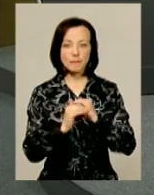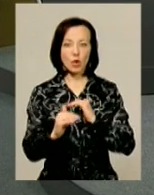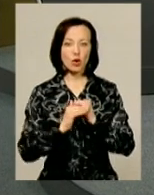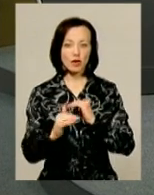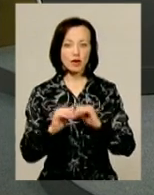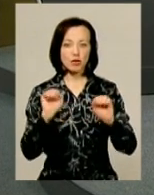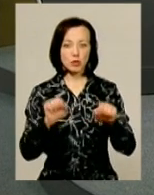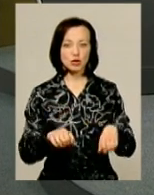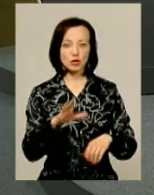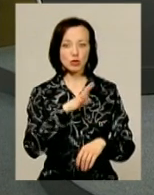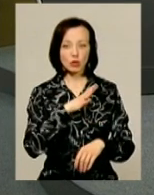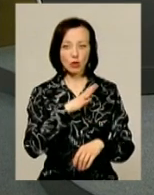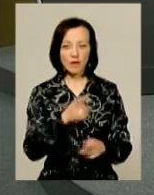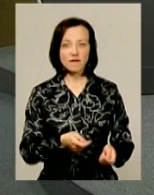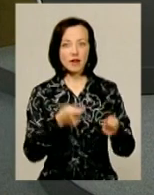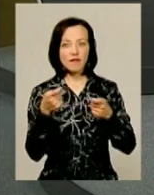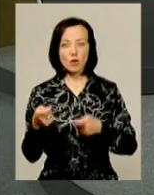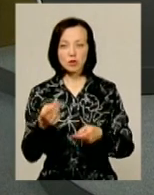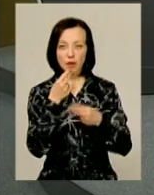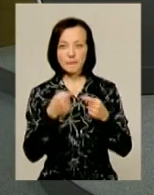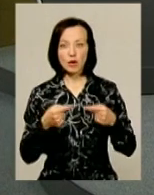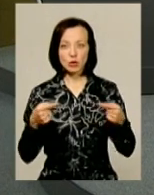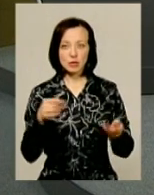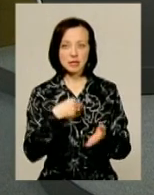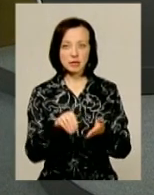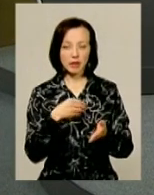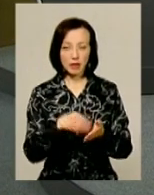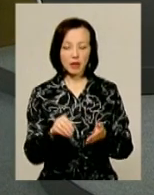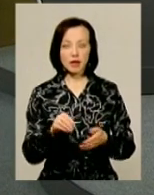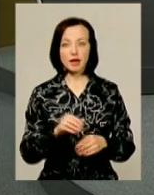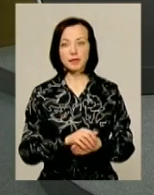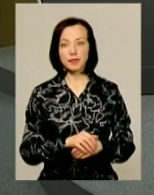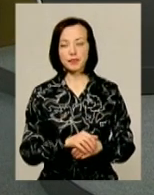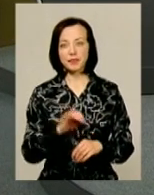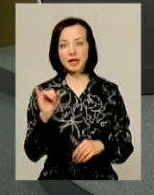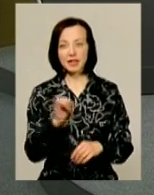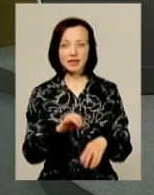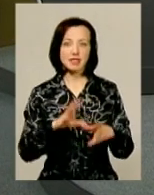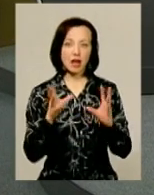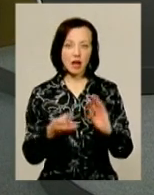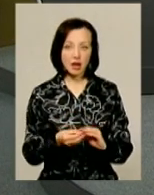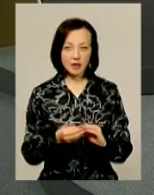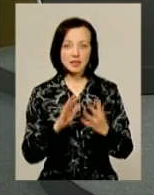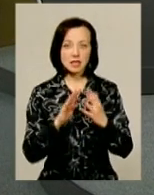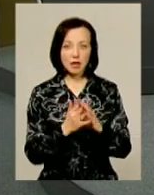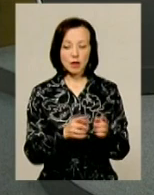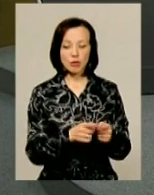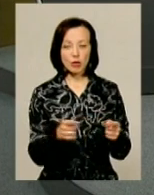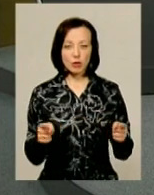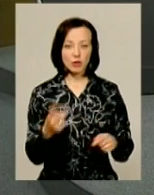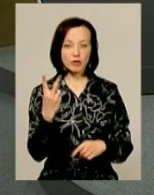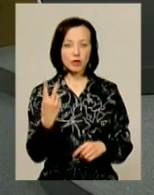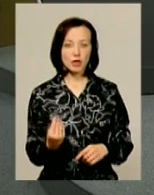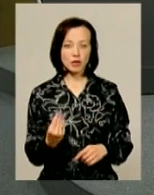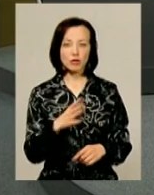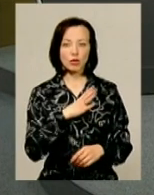яких можна було би вивозити якусь продукцію із свиней. І взагалі в населеному пункті протягом